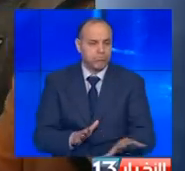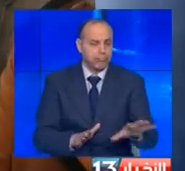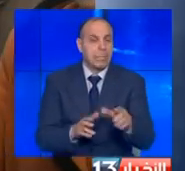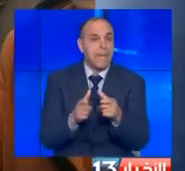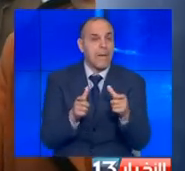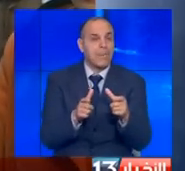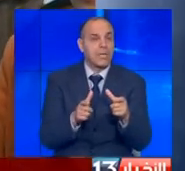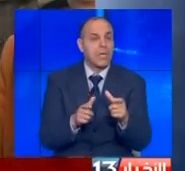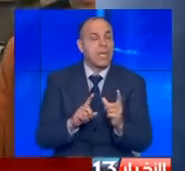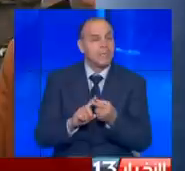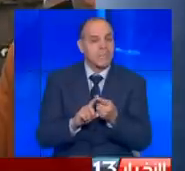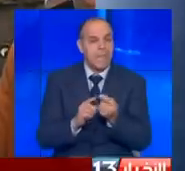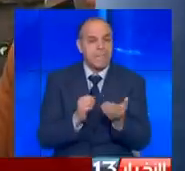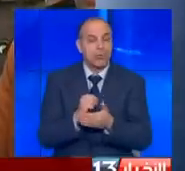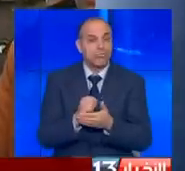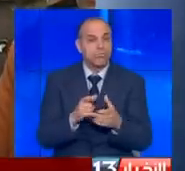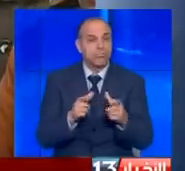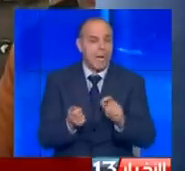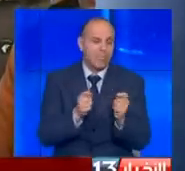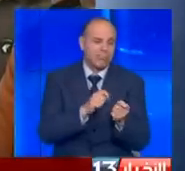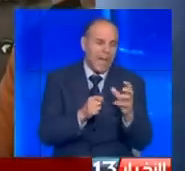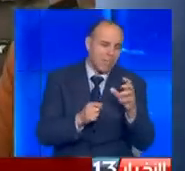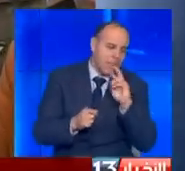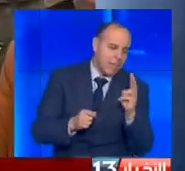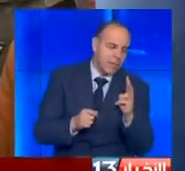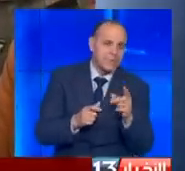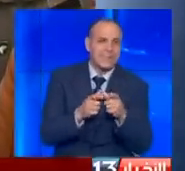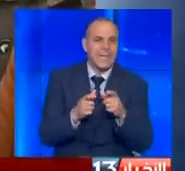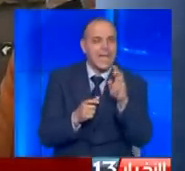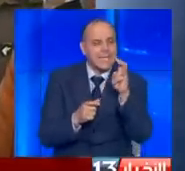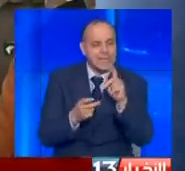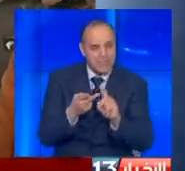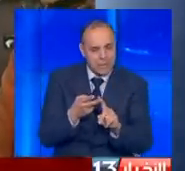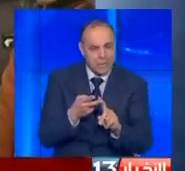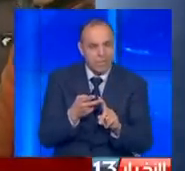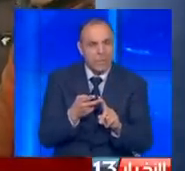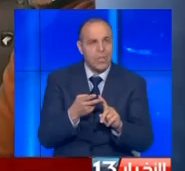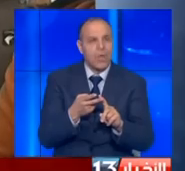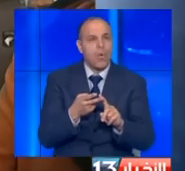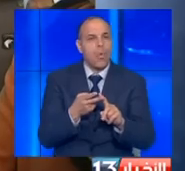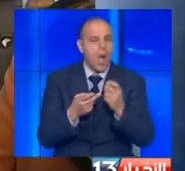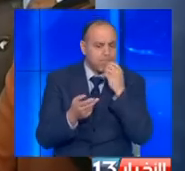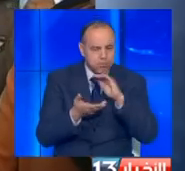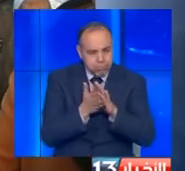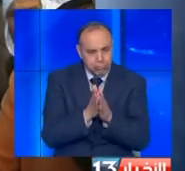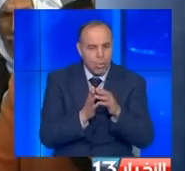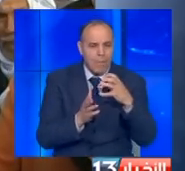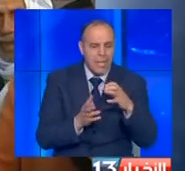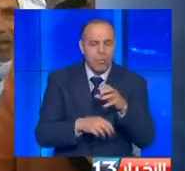والتي تسهم في مجال الصناعات التحويليه منها سعت وزيت الزيتون وعلى صغير الهلال